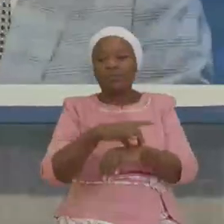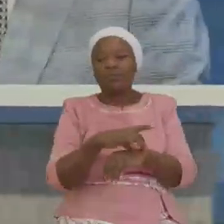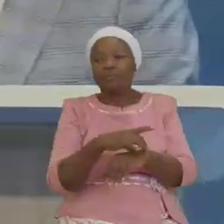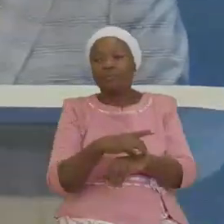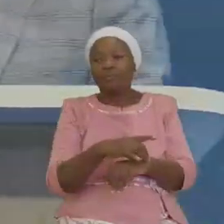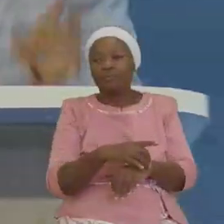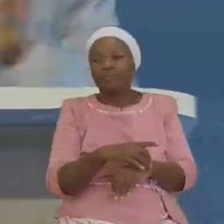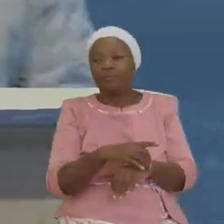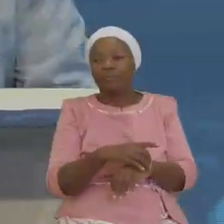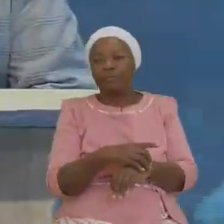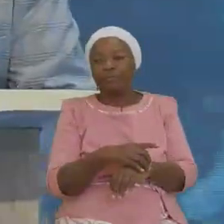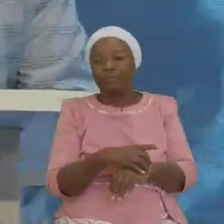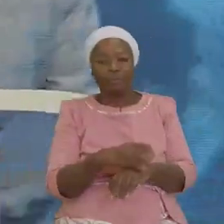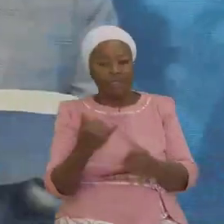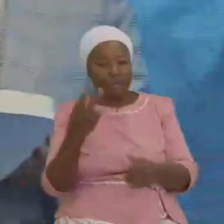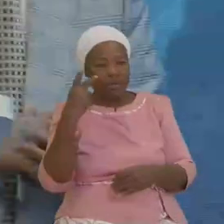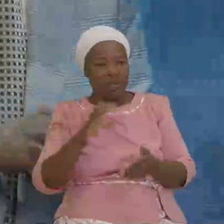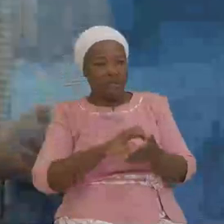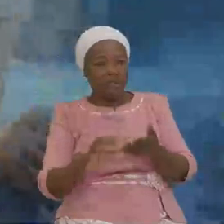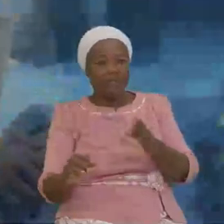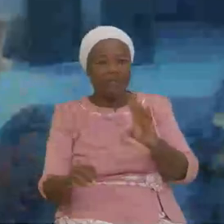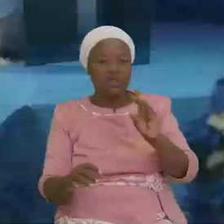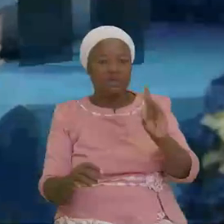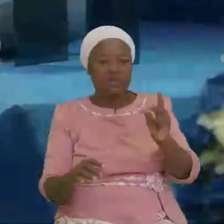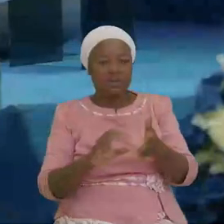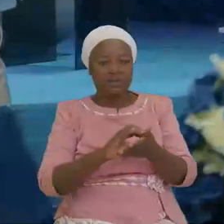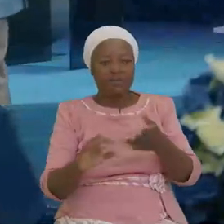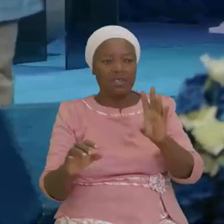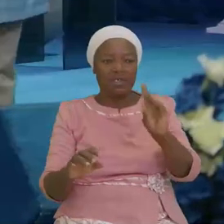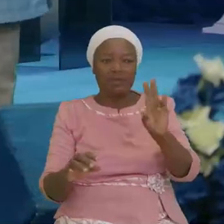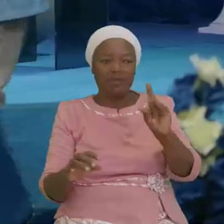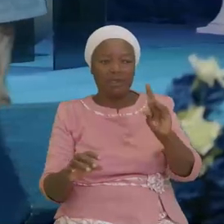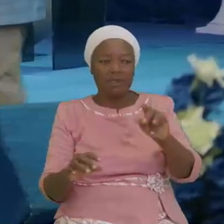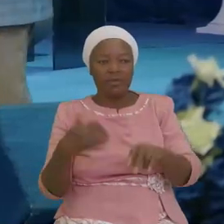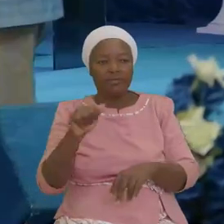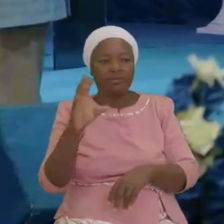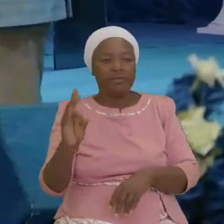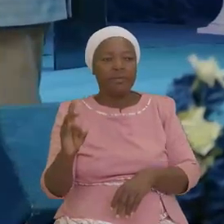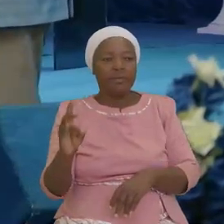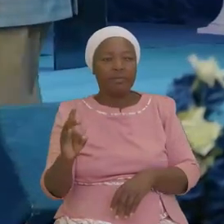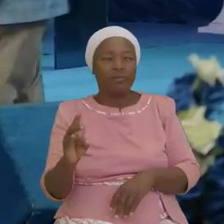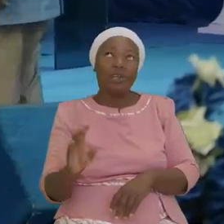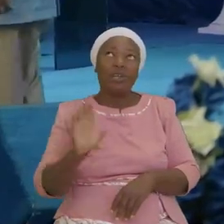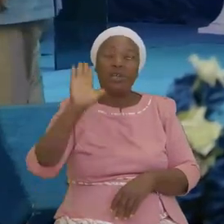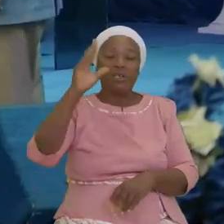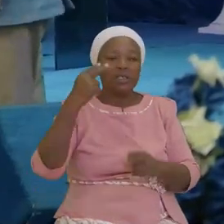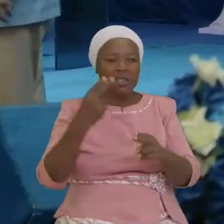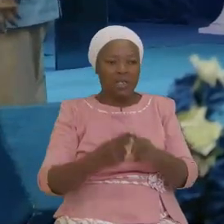dont nous avons besoin jusqu'aux extrémités de la terre. Verset 17